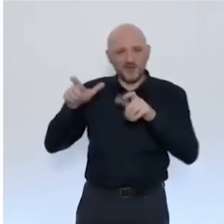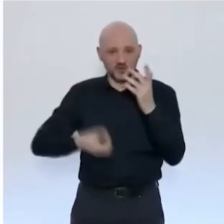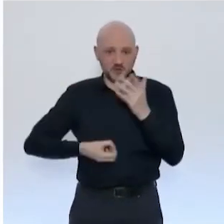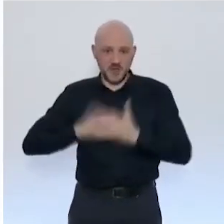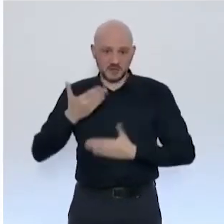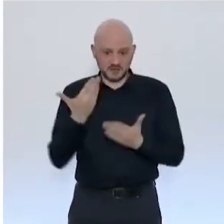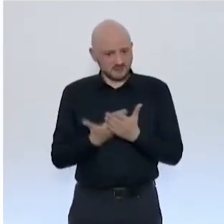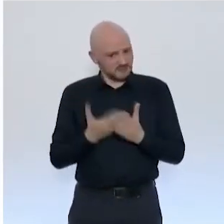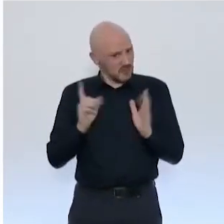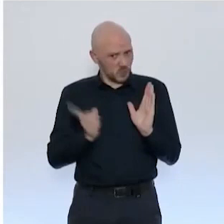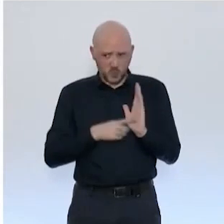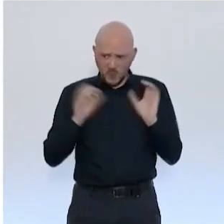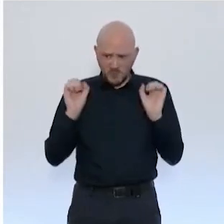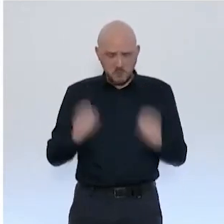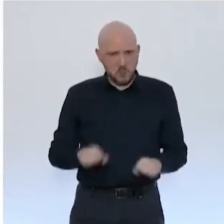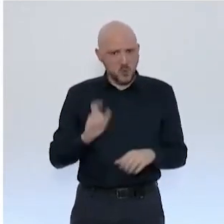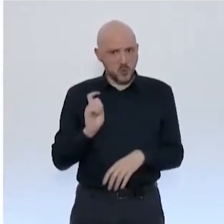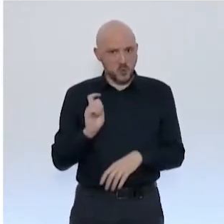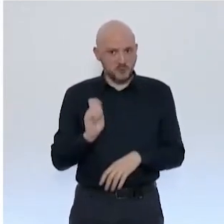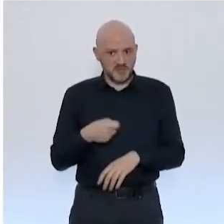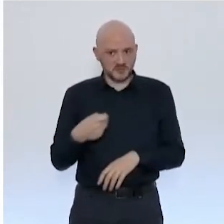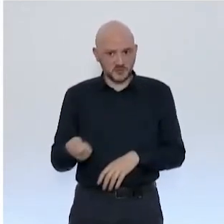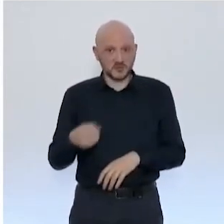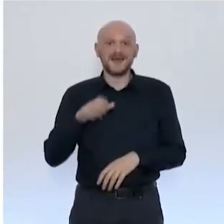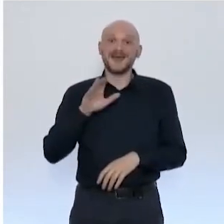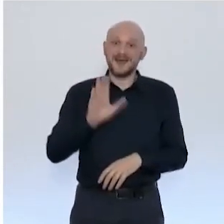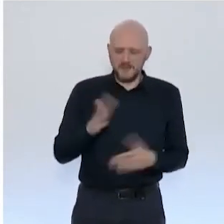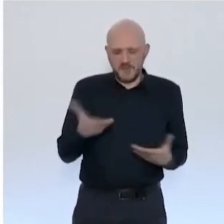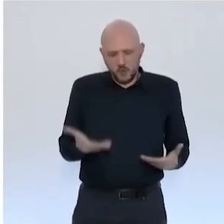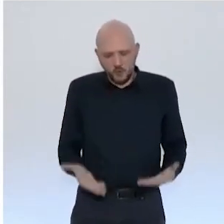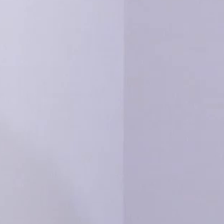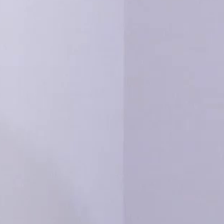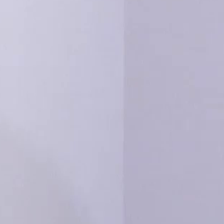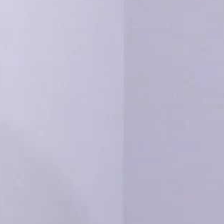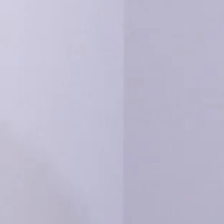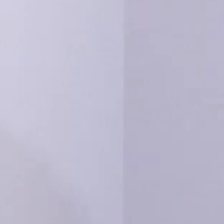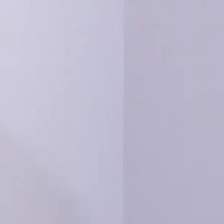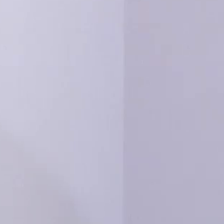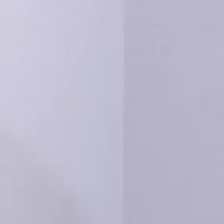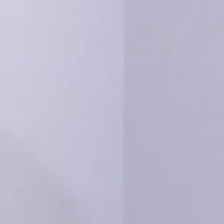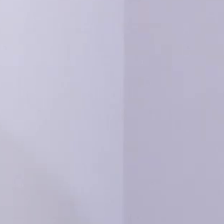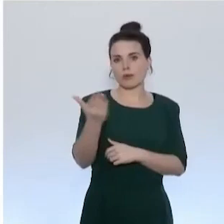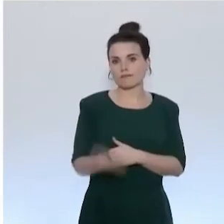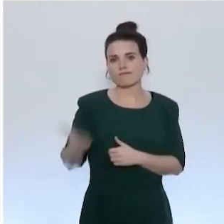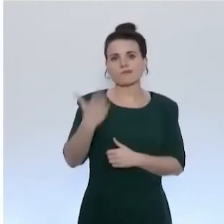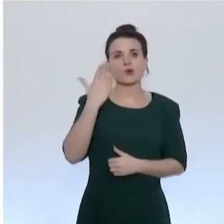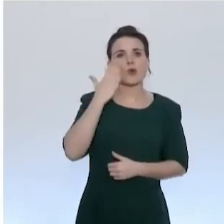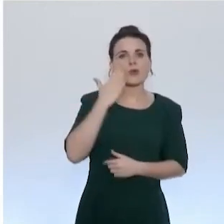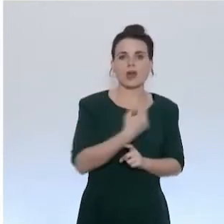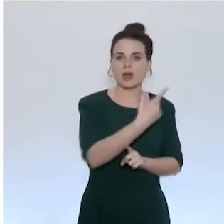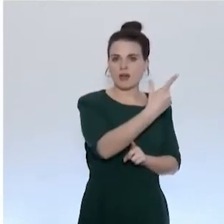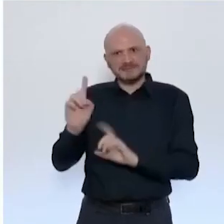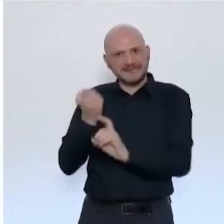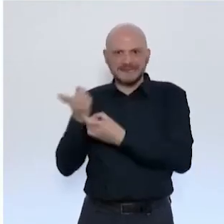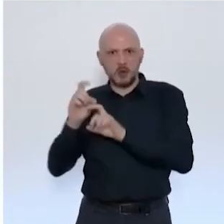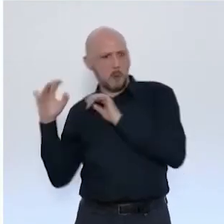variant. Oui, ah bien, wesh, mon Bruno, hein. Ah, dis donc, on leur met la pâtée, hein. Bonjour à tous. Mais qu'est-ce que vous faites